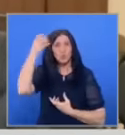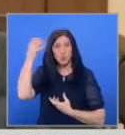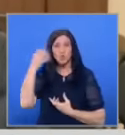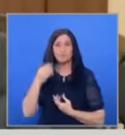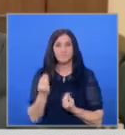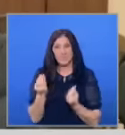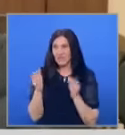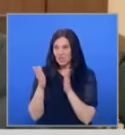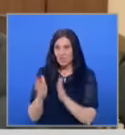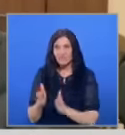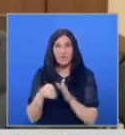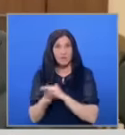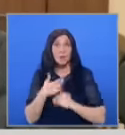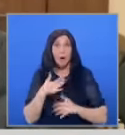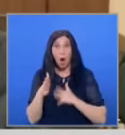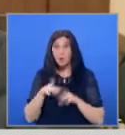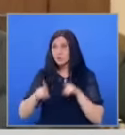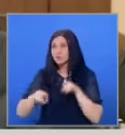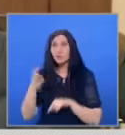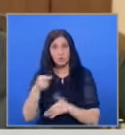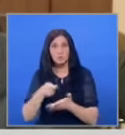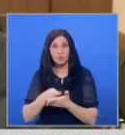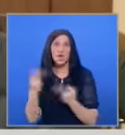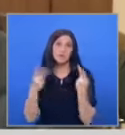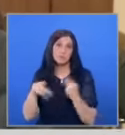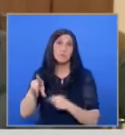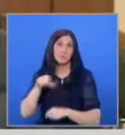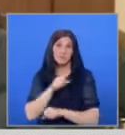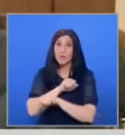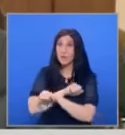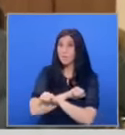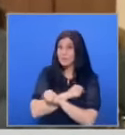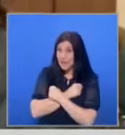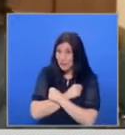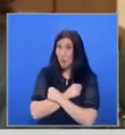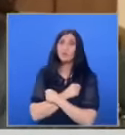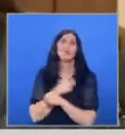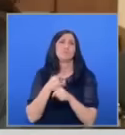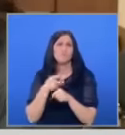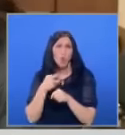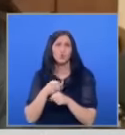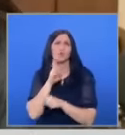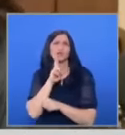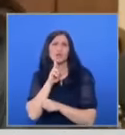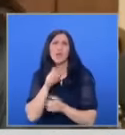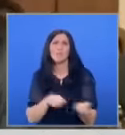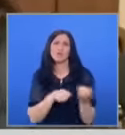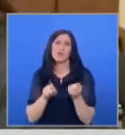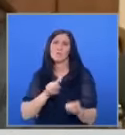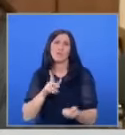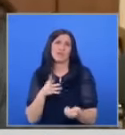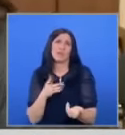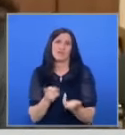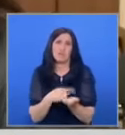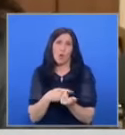от тези плащания. Разбира се, пенсионери, безработни, лекари, учители, пожарникари, да не изброявам